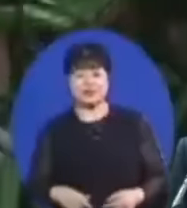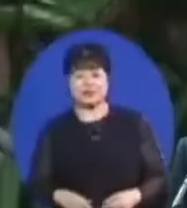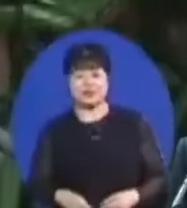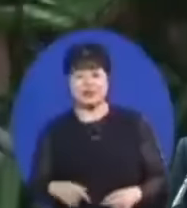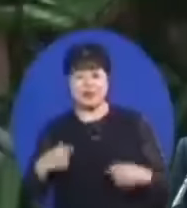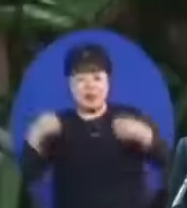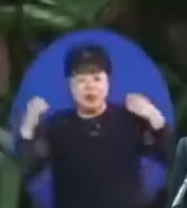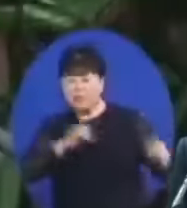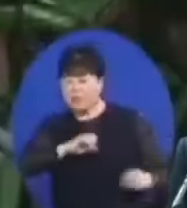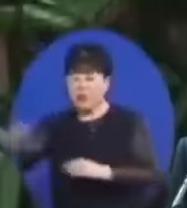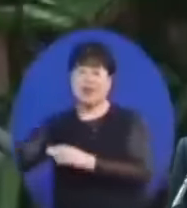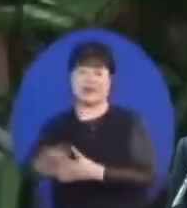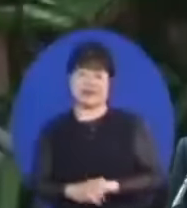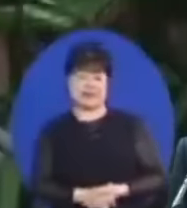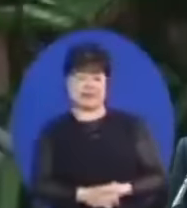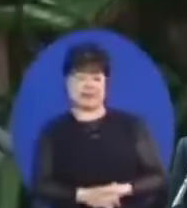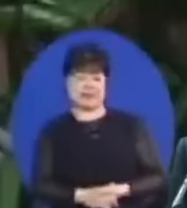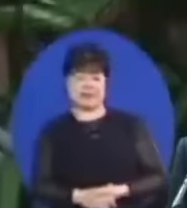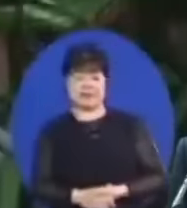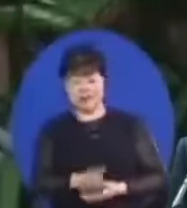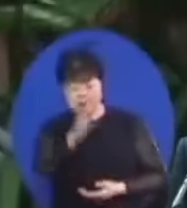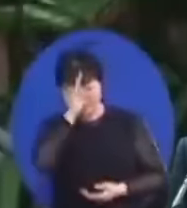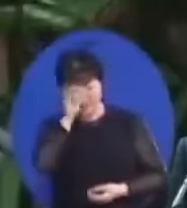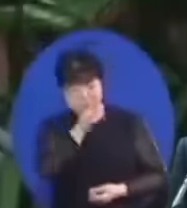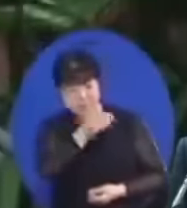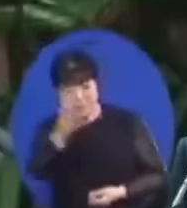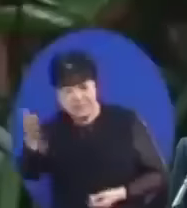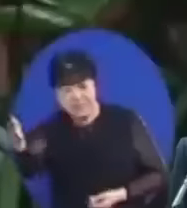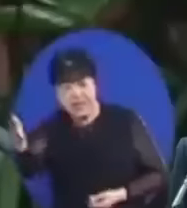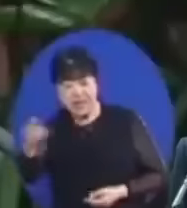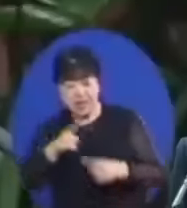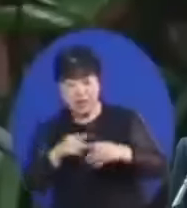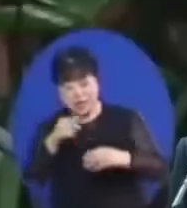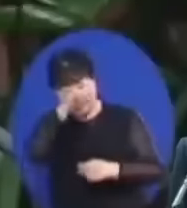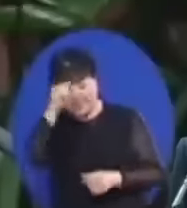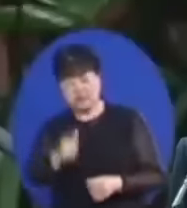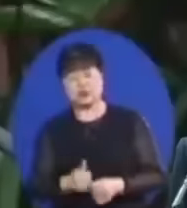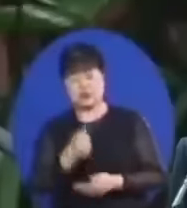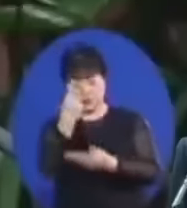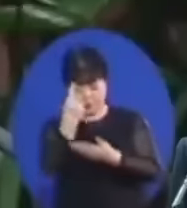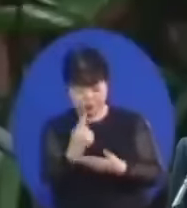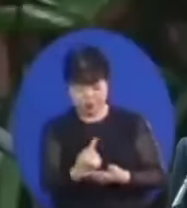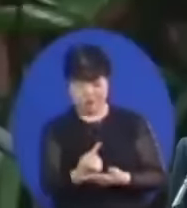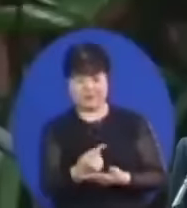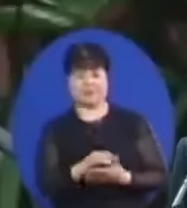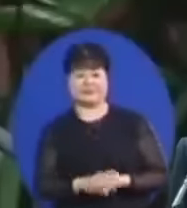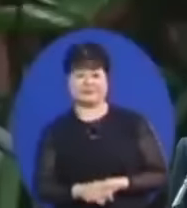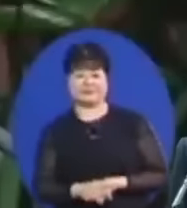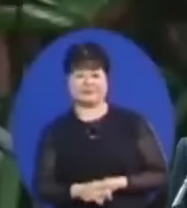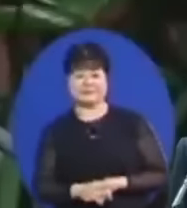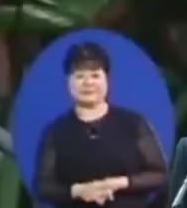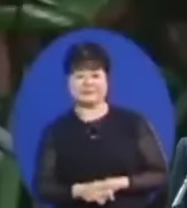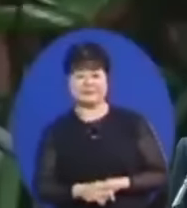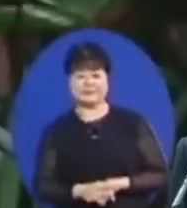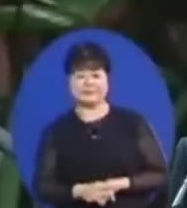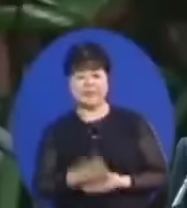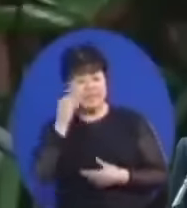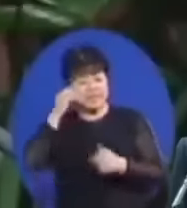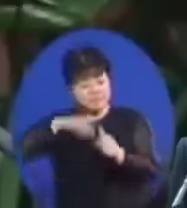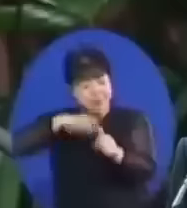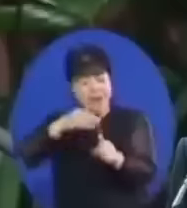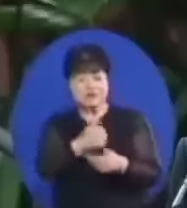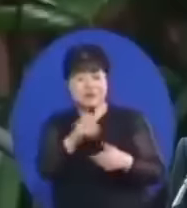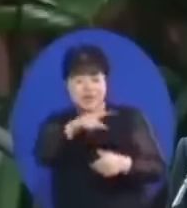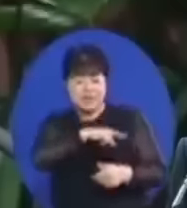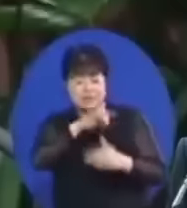벗어버리고 나갈 것이 있습니다. 너희 중에 병이 든 자가 있느냐? 저는 교회 장로들을 청할 것이요, 저희는 기름을 바르고